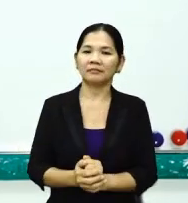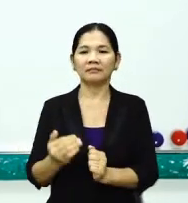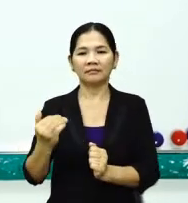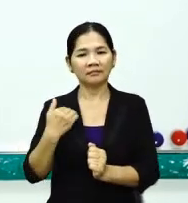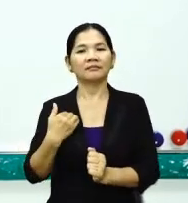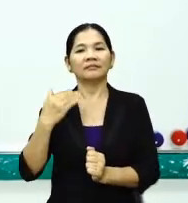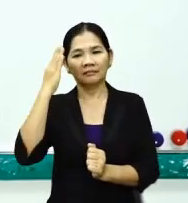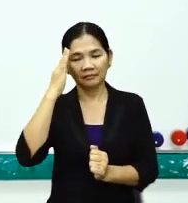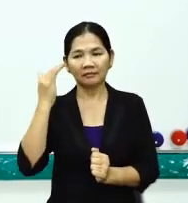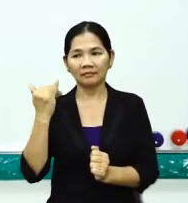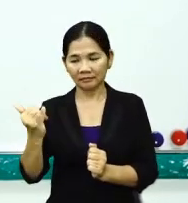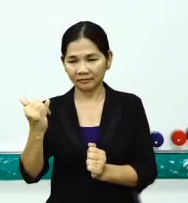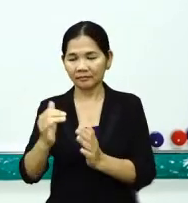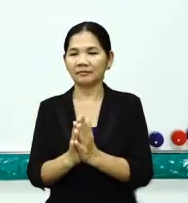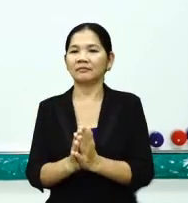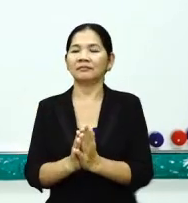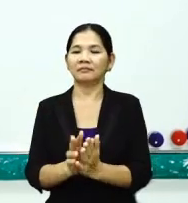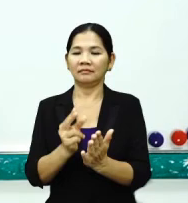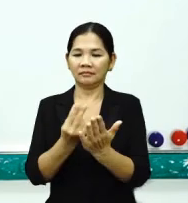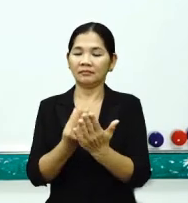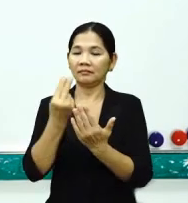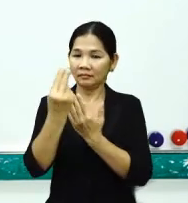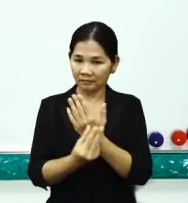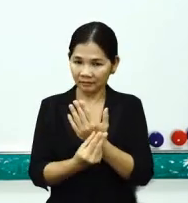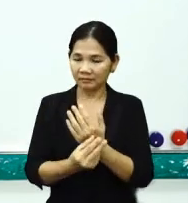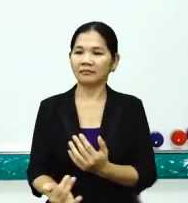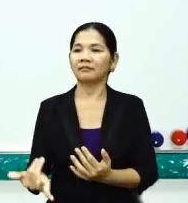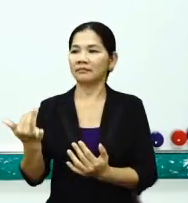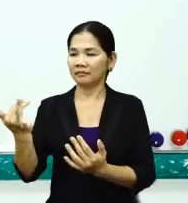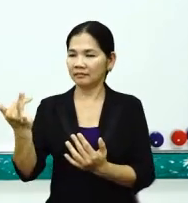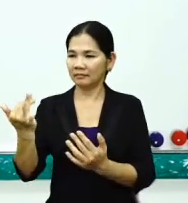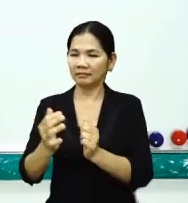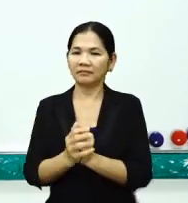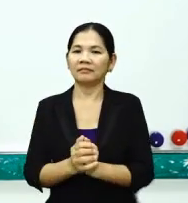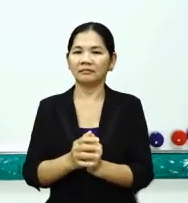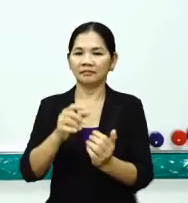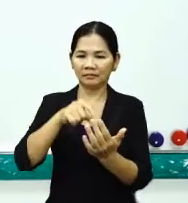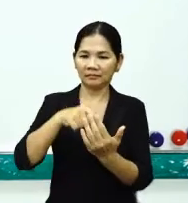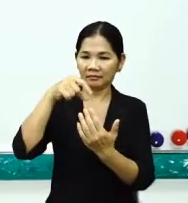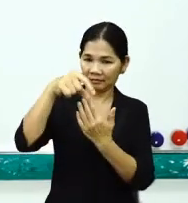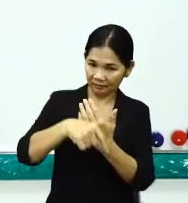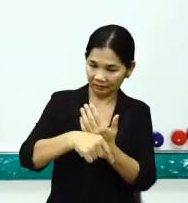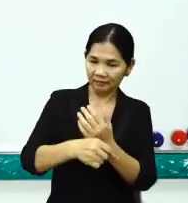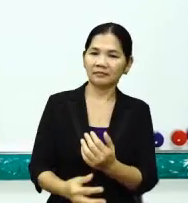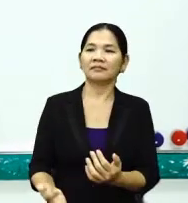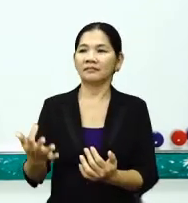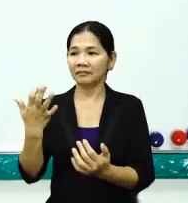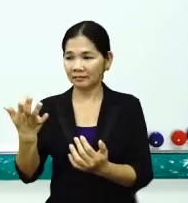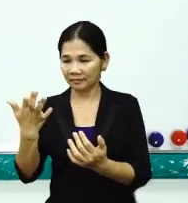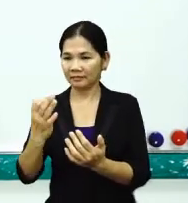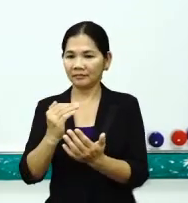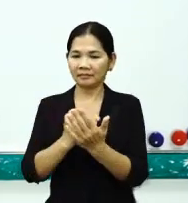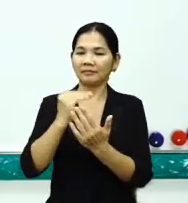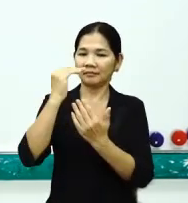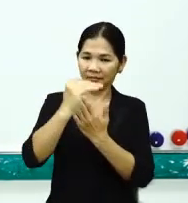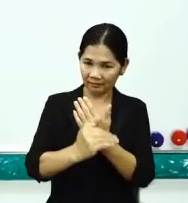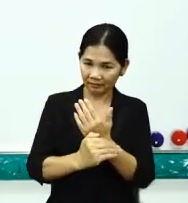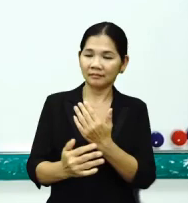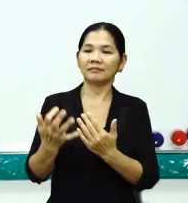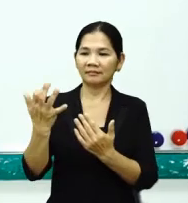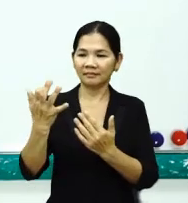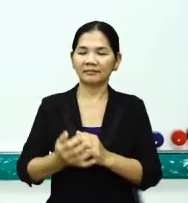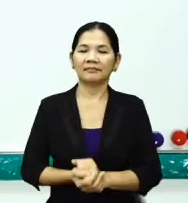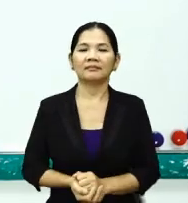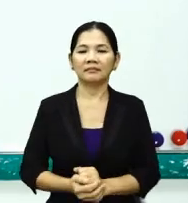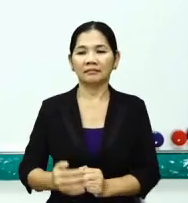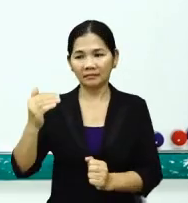pram mùi chăm mì thổ nà pram bì khai cả gật đà khai xây ha tì pram